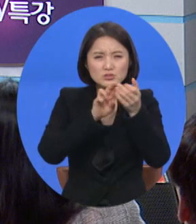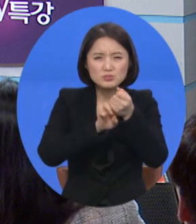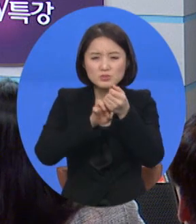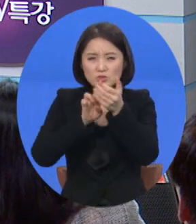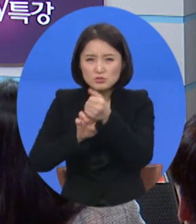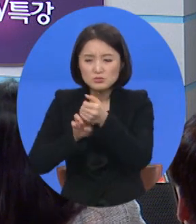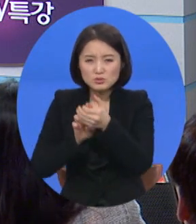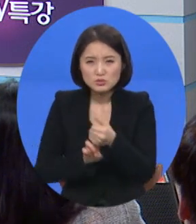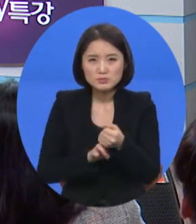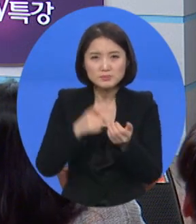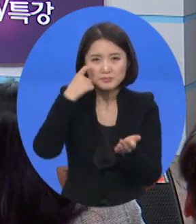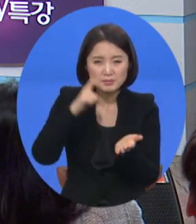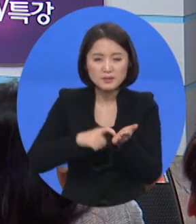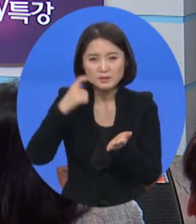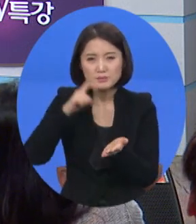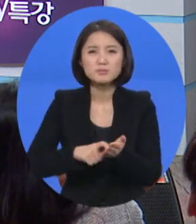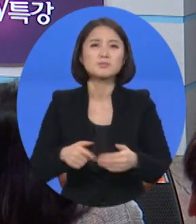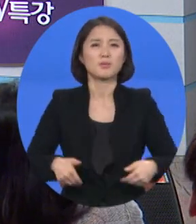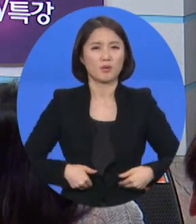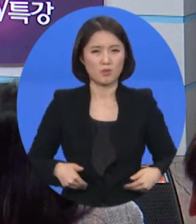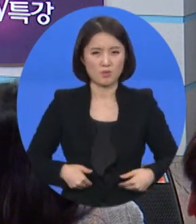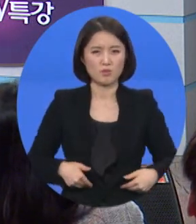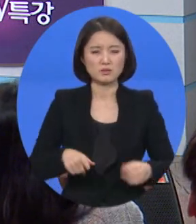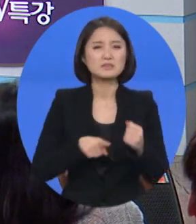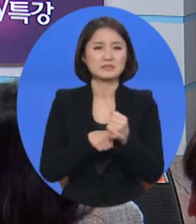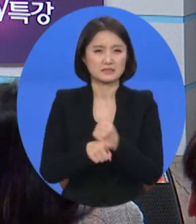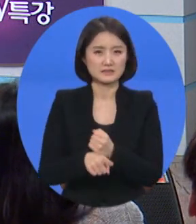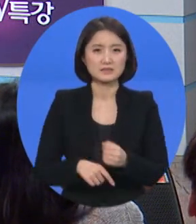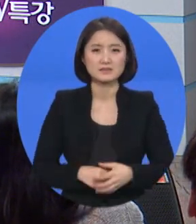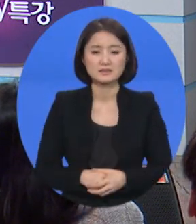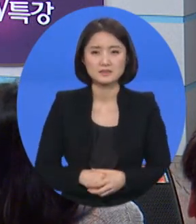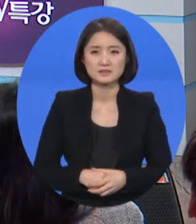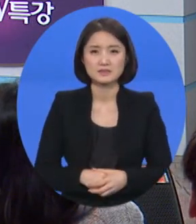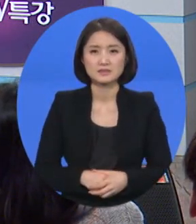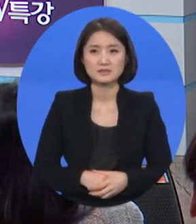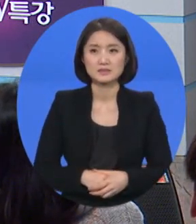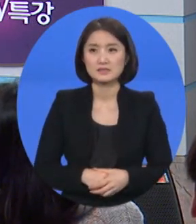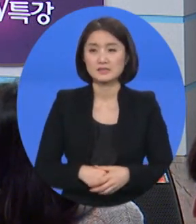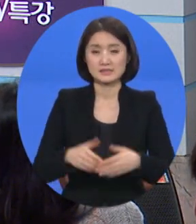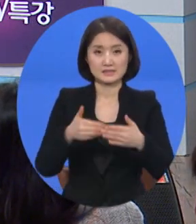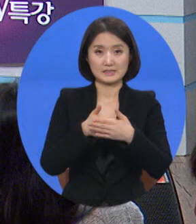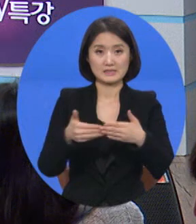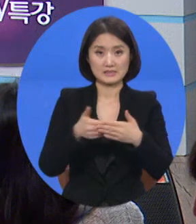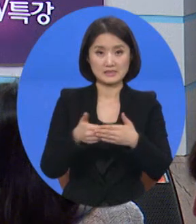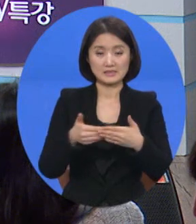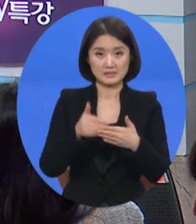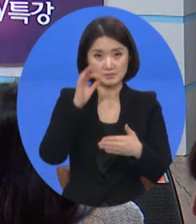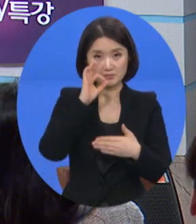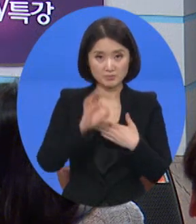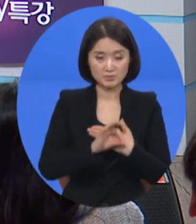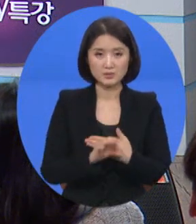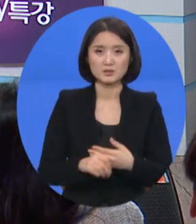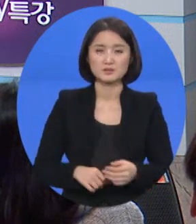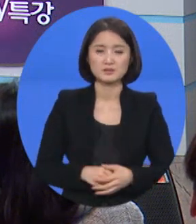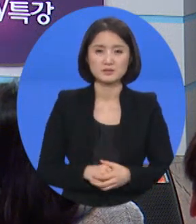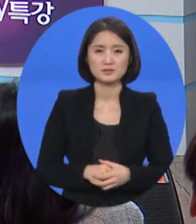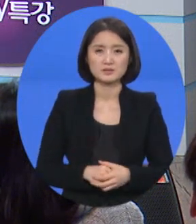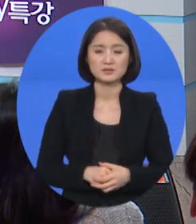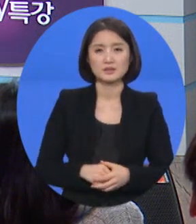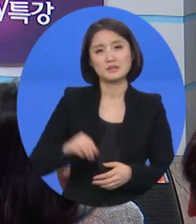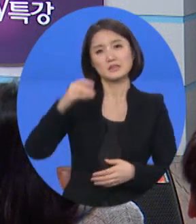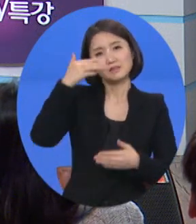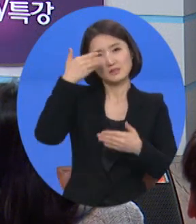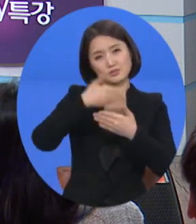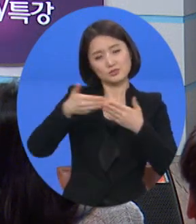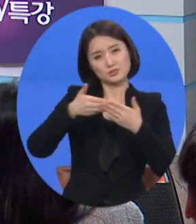말입니다 옛날 사람들이 그림을 보는 그림이다 라고 하면 보는 그림 을 한자로 쓰면 어떻게 되냐면 볼 간 짤을 써서 간호 하라고